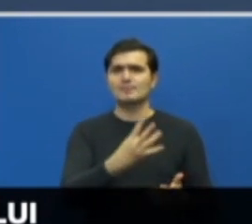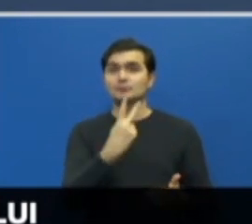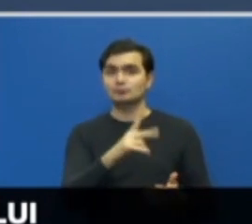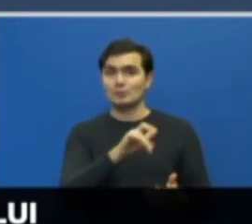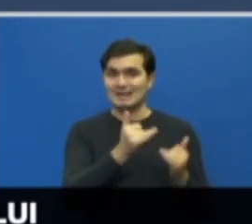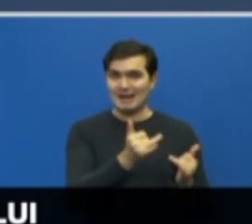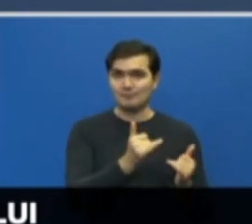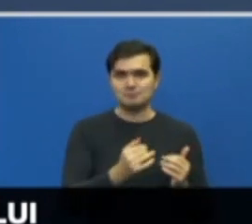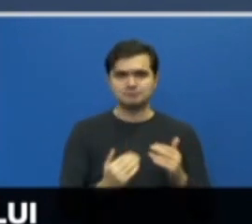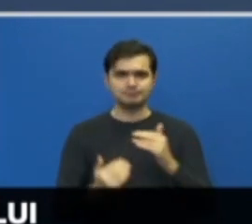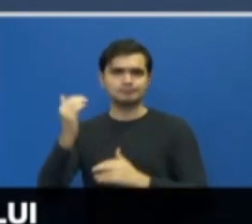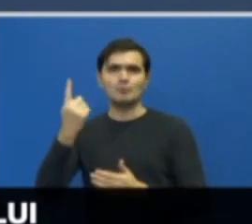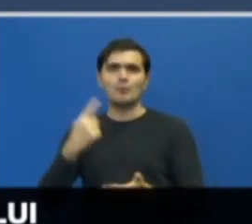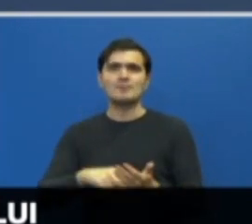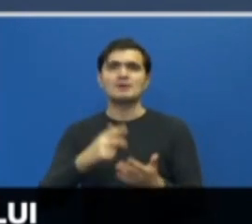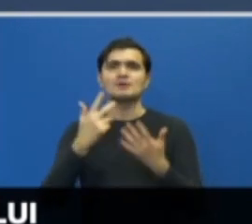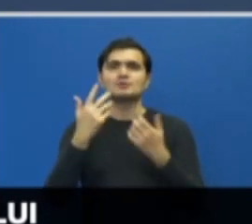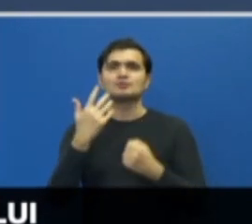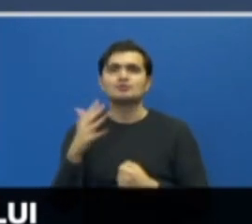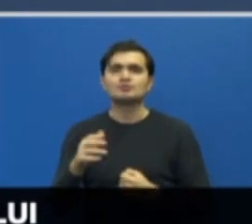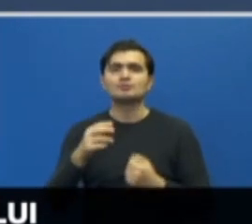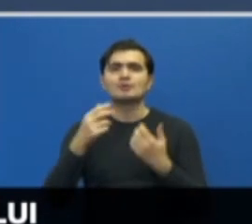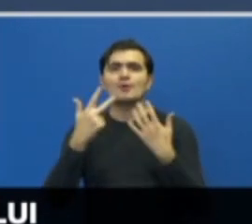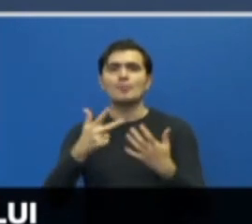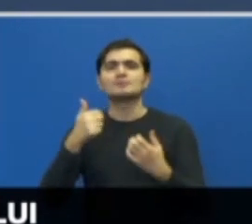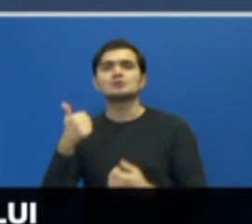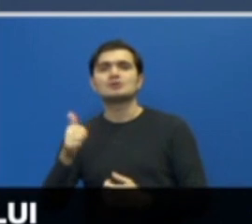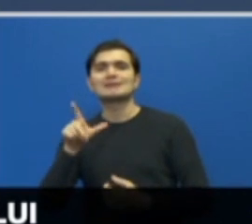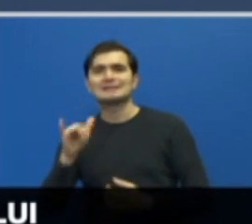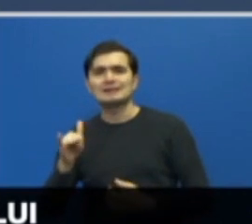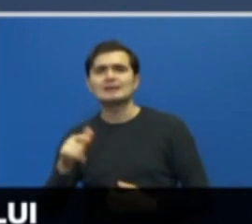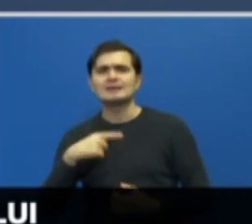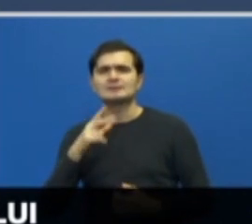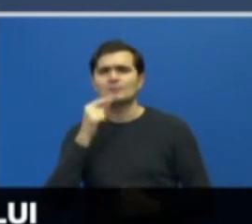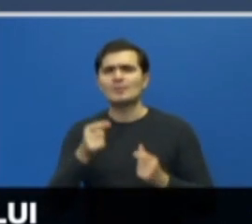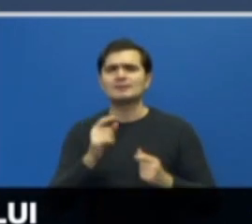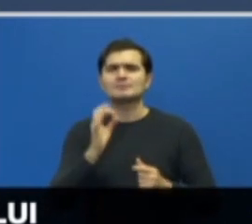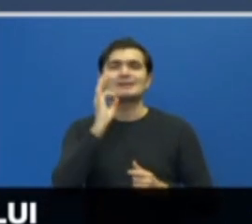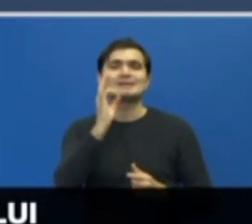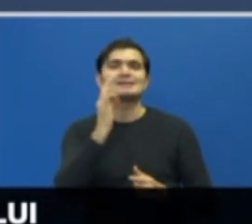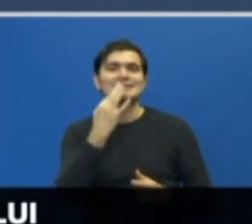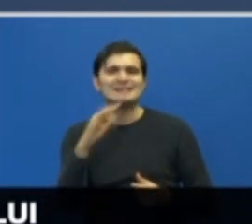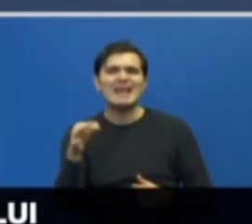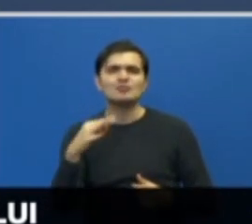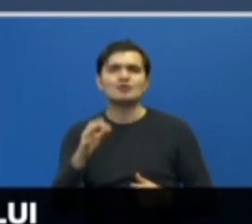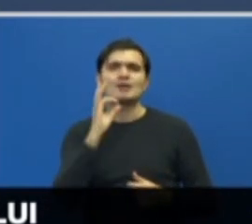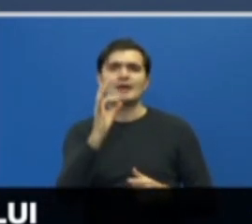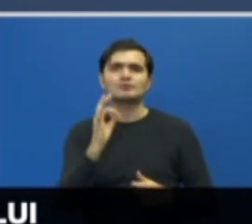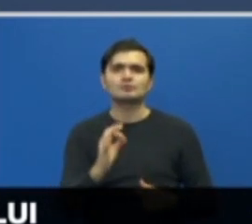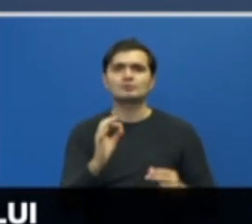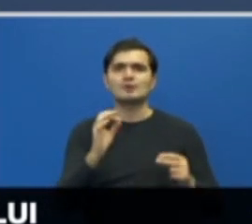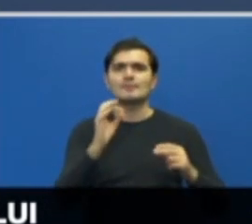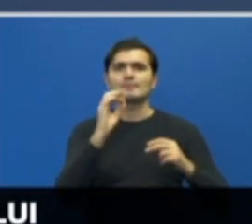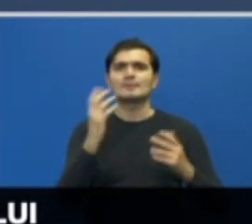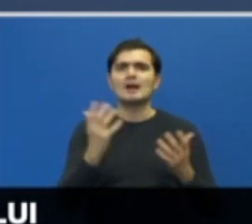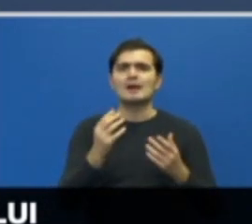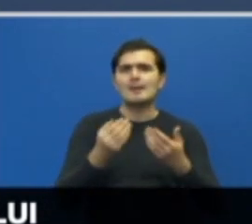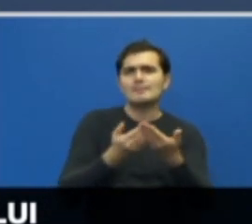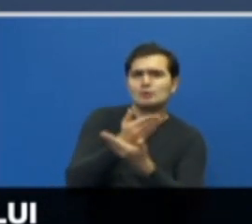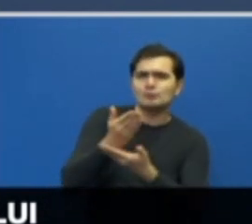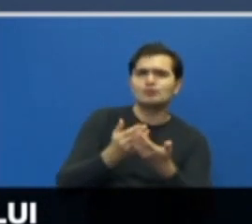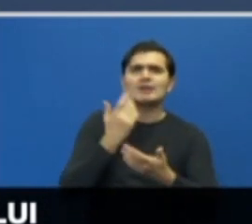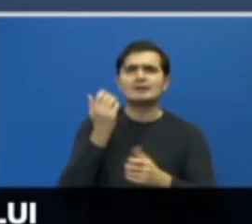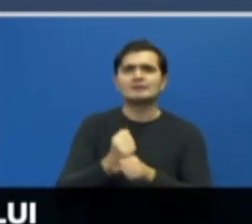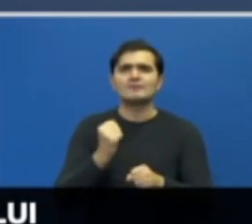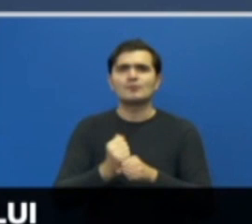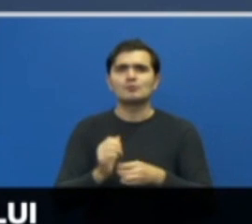de lei la 1586 de lei, și anume acel procent de 10% negociat la formarea coaliției politice care